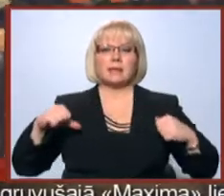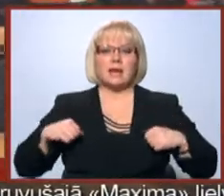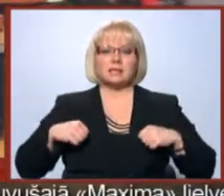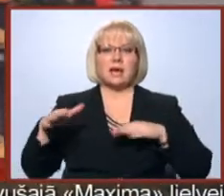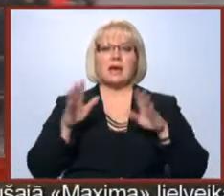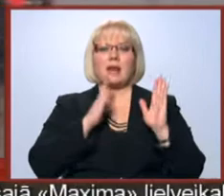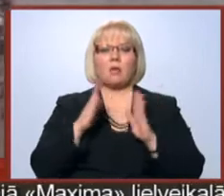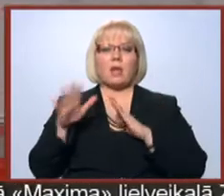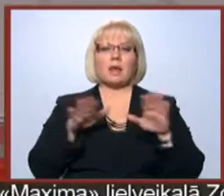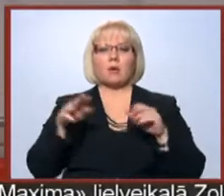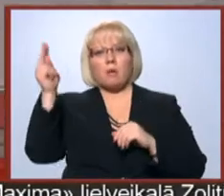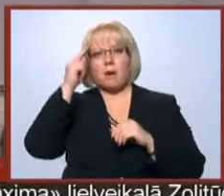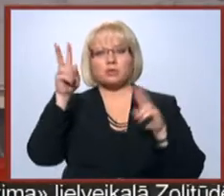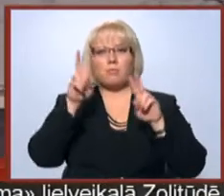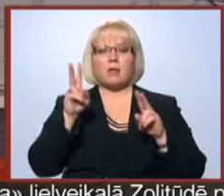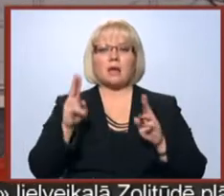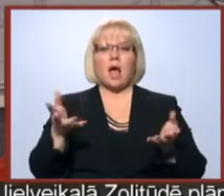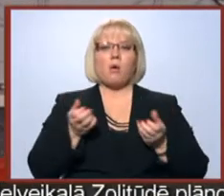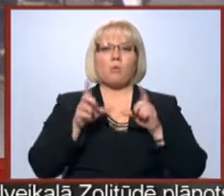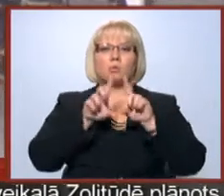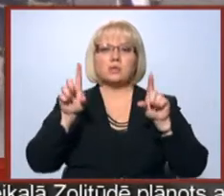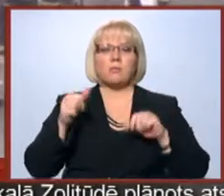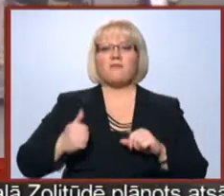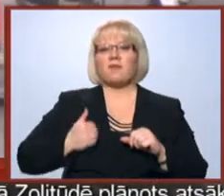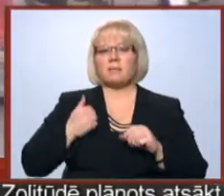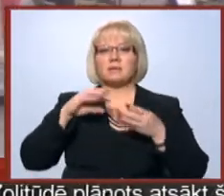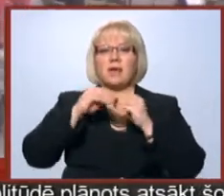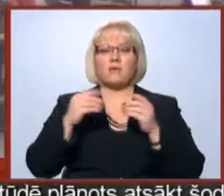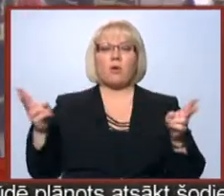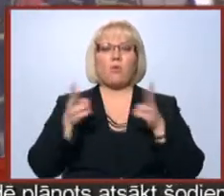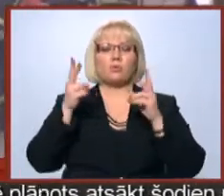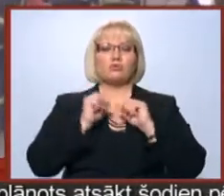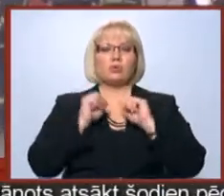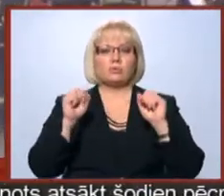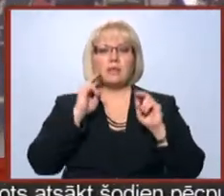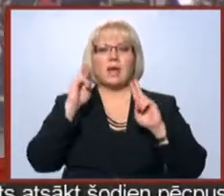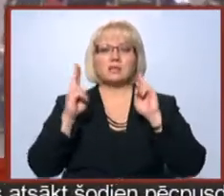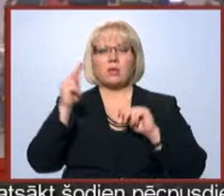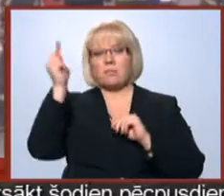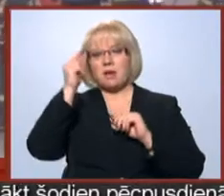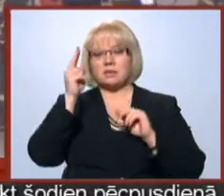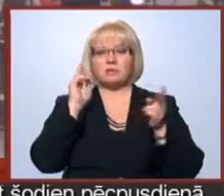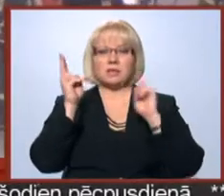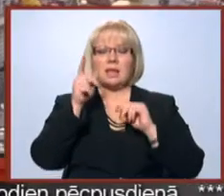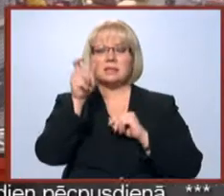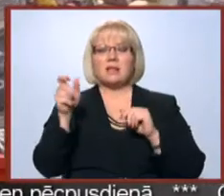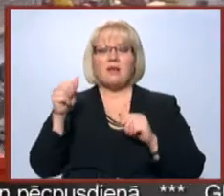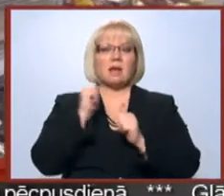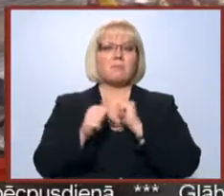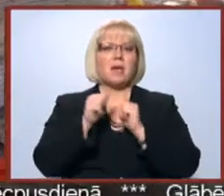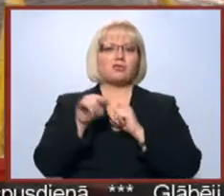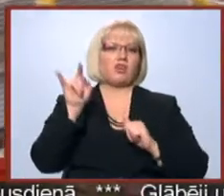regulāri rīko mācības un pārbauda, kā uzņēmumi un firmas ievēro ugunsdrošību. Taču atskanot mācību signalizācijai, cilvēki bieži vien